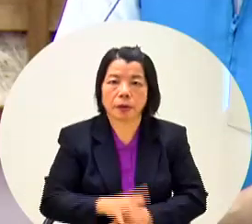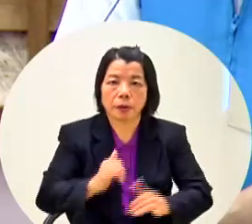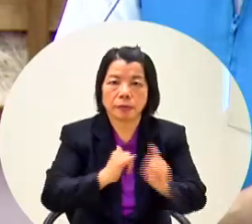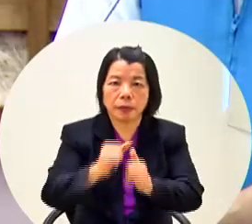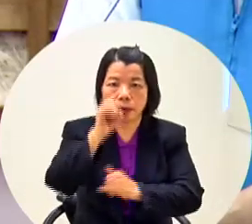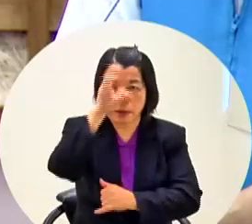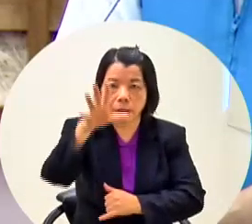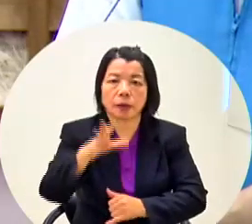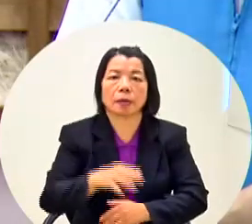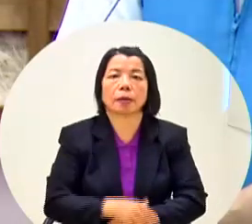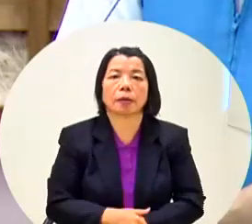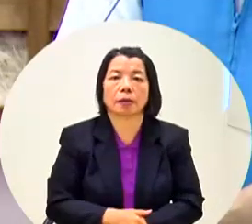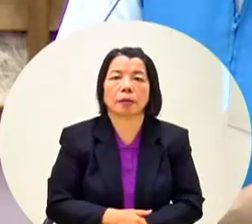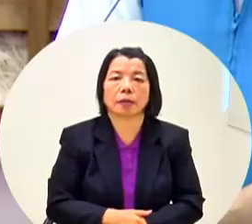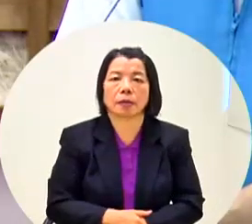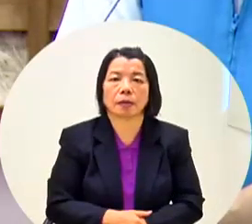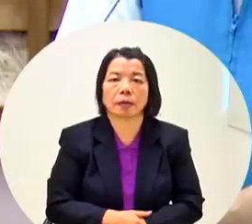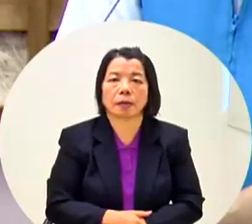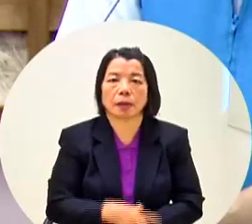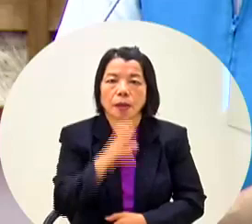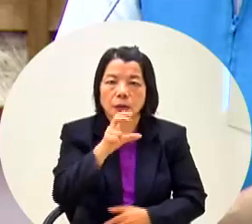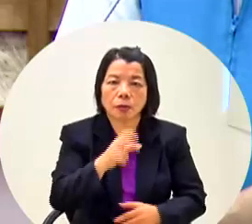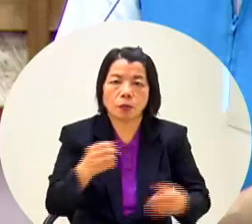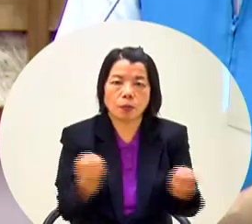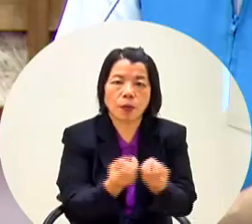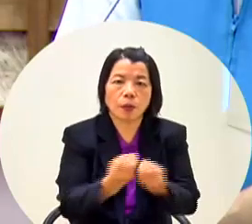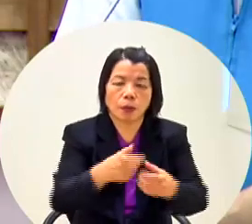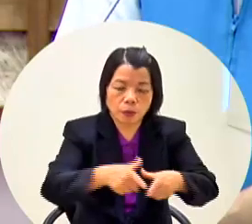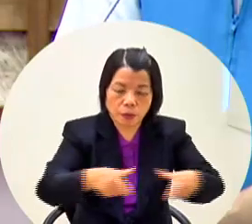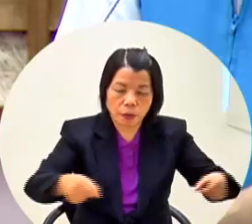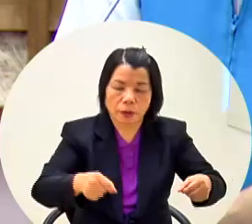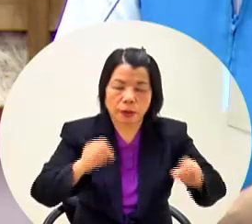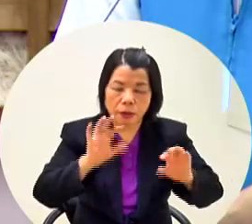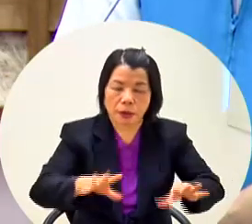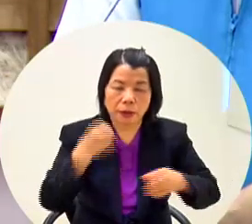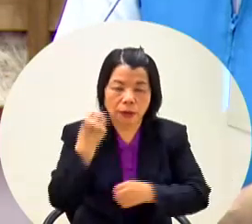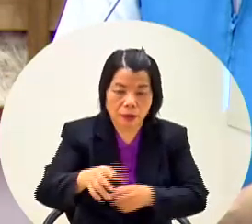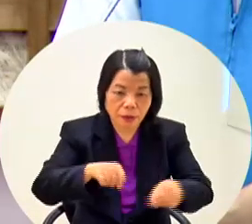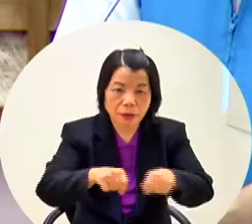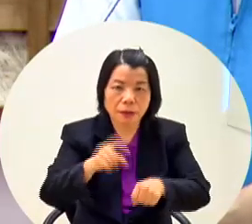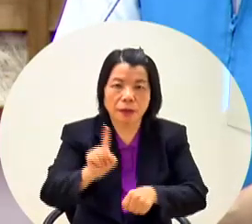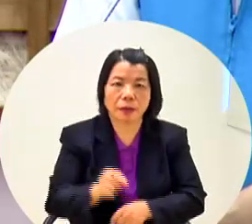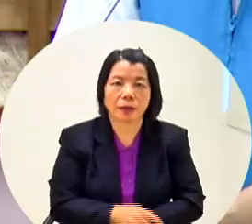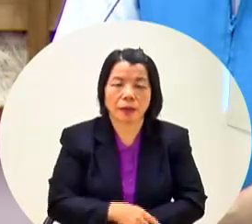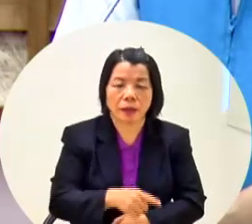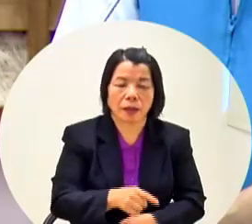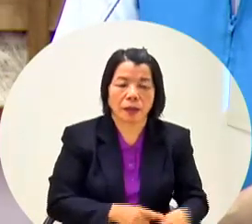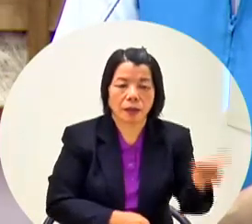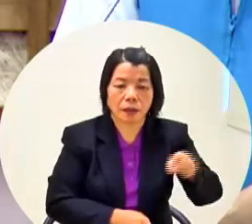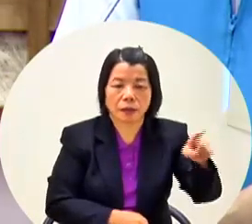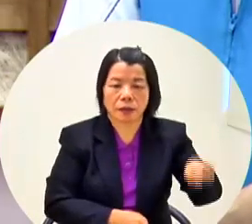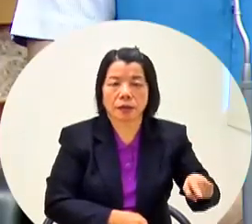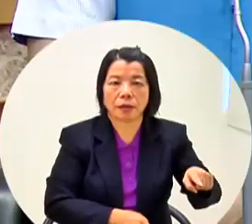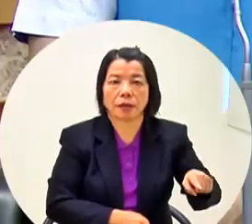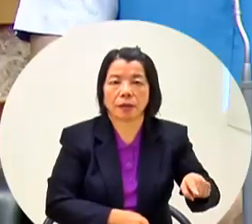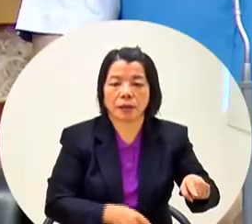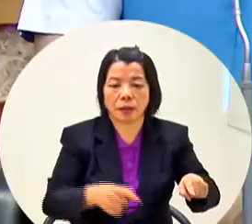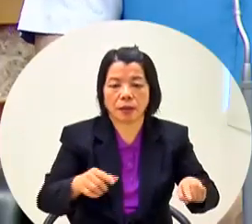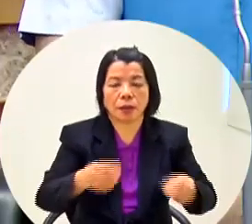政策的库碰券，那今天最新的办法1000块、送